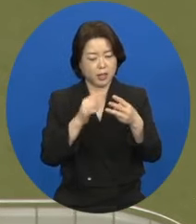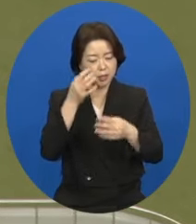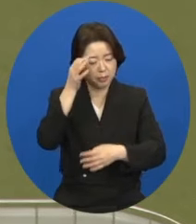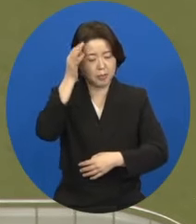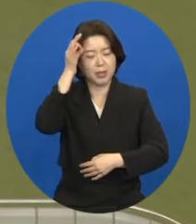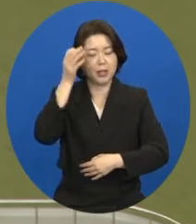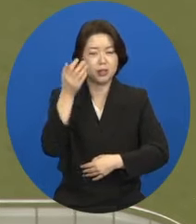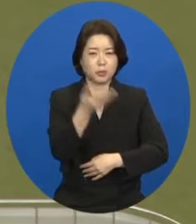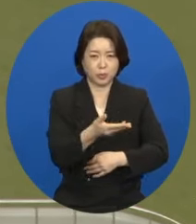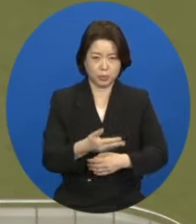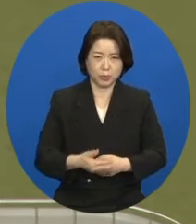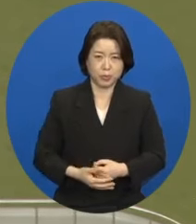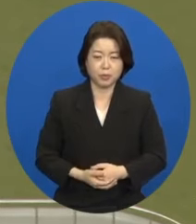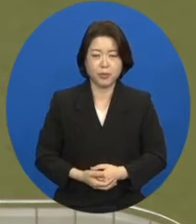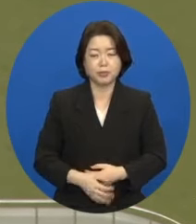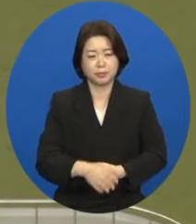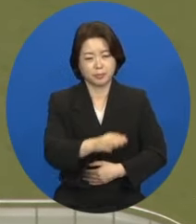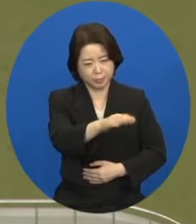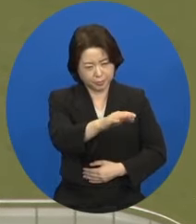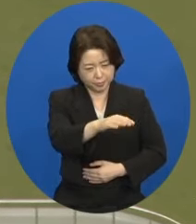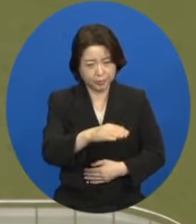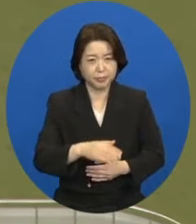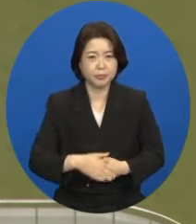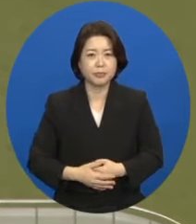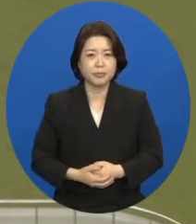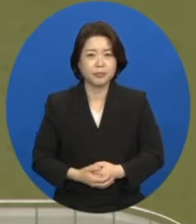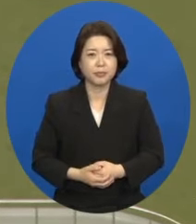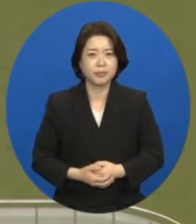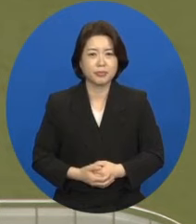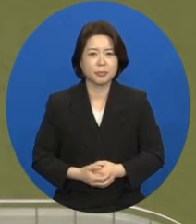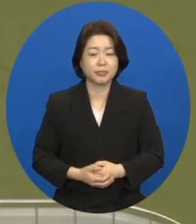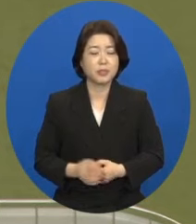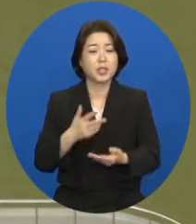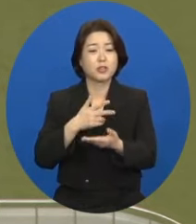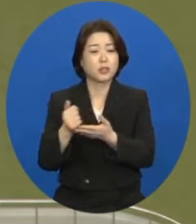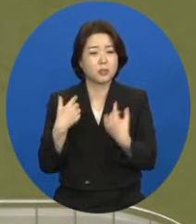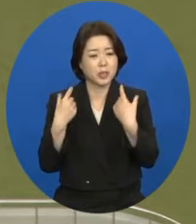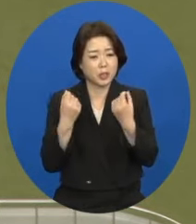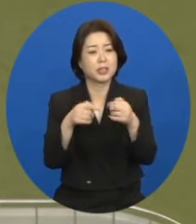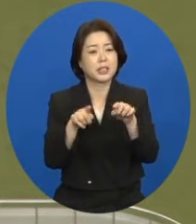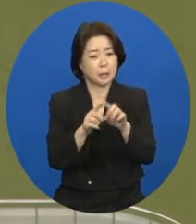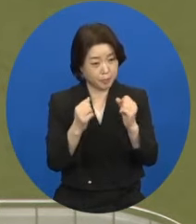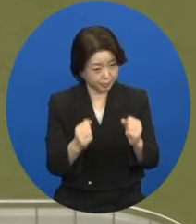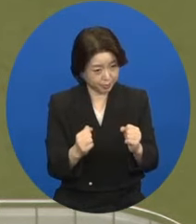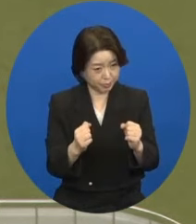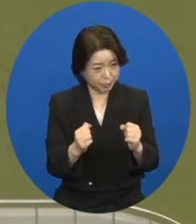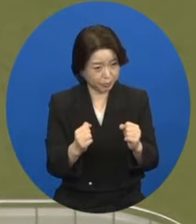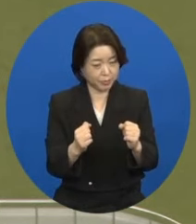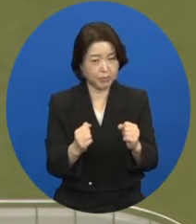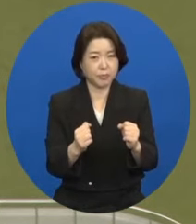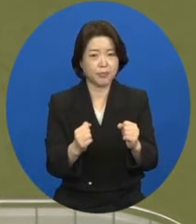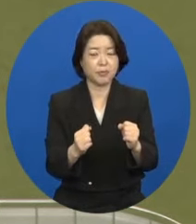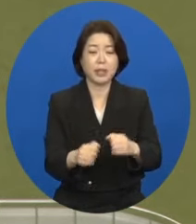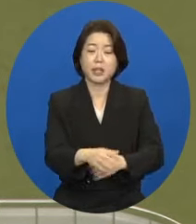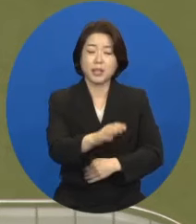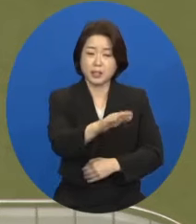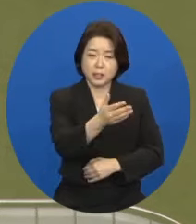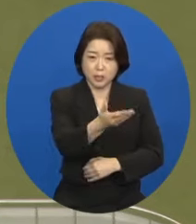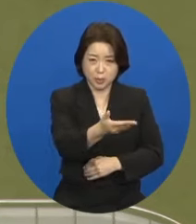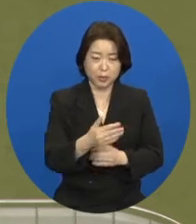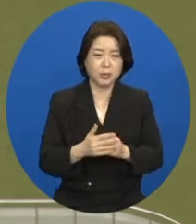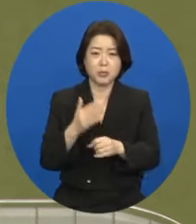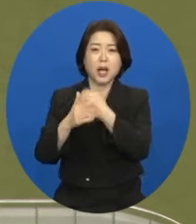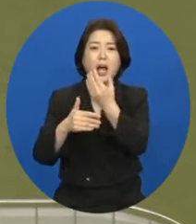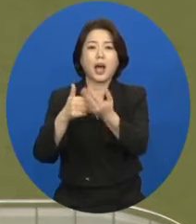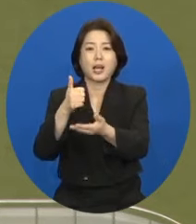들었습니다. 성도님, 주님이 여전히 함께 하십니다. 성도님은